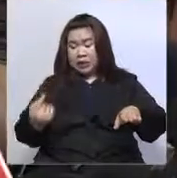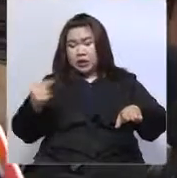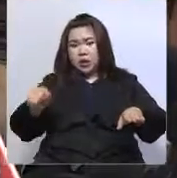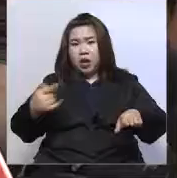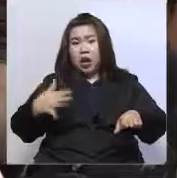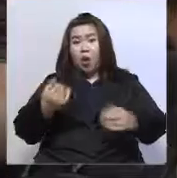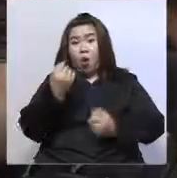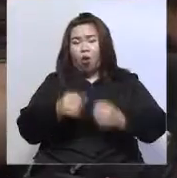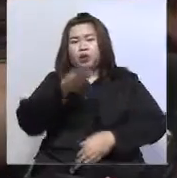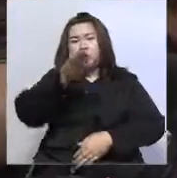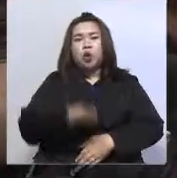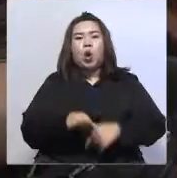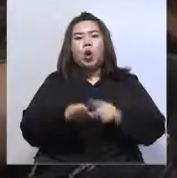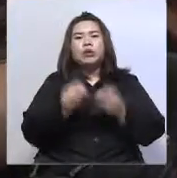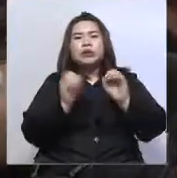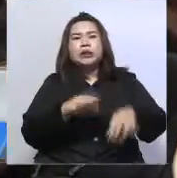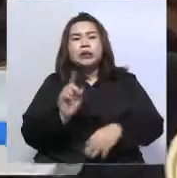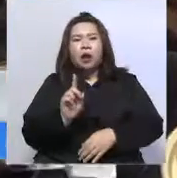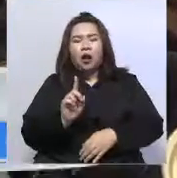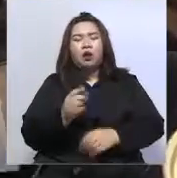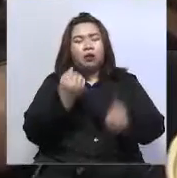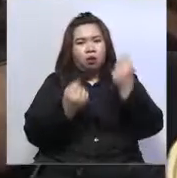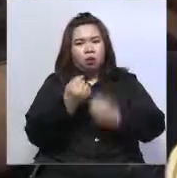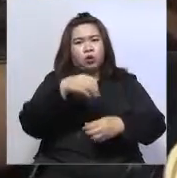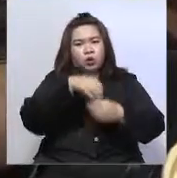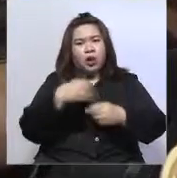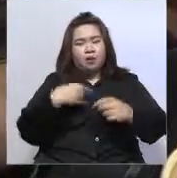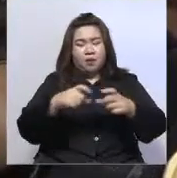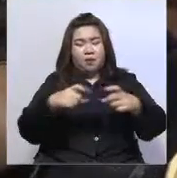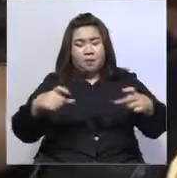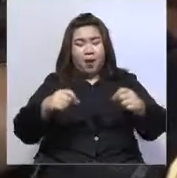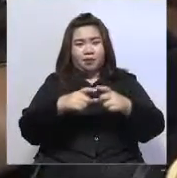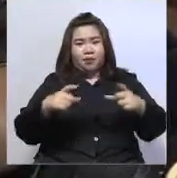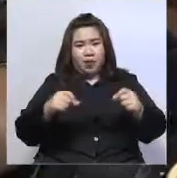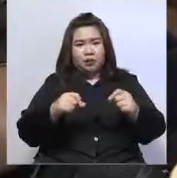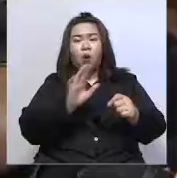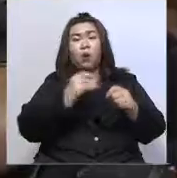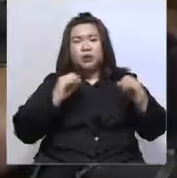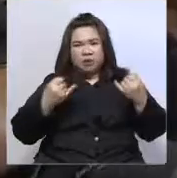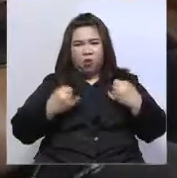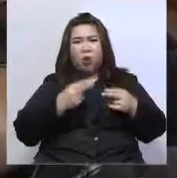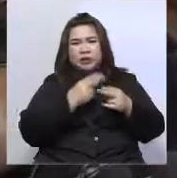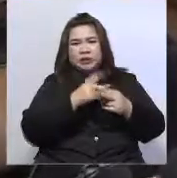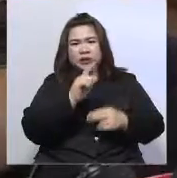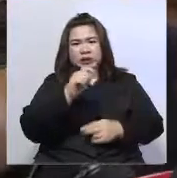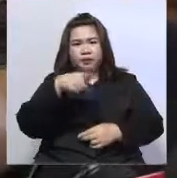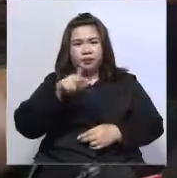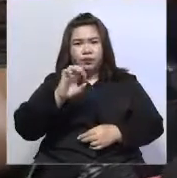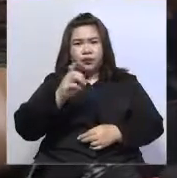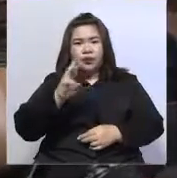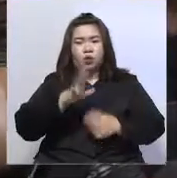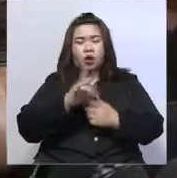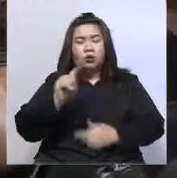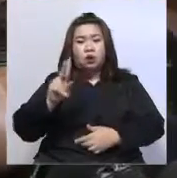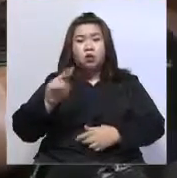ผู้นำมาทิ้งไว้นั้นปรากฏว่าในรถนั้นมีนามบัตรของบุคคลที่เราออกหมายเรียกอยู่นะครับแ